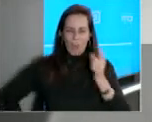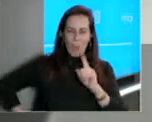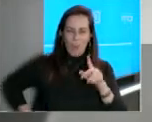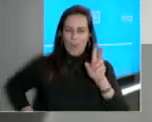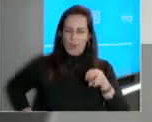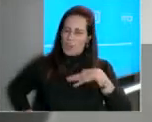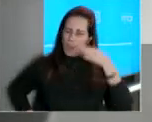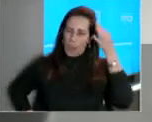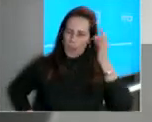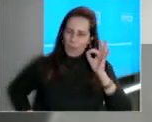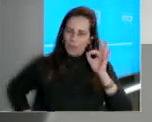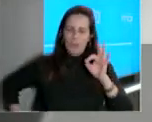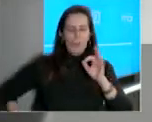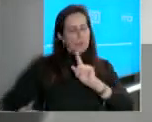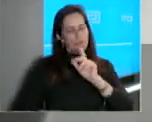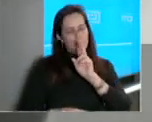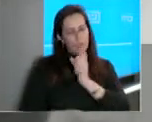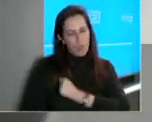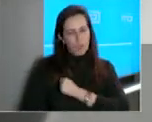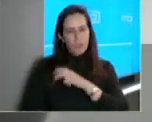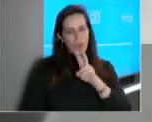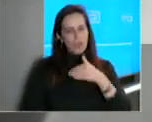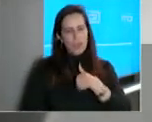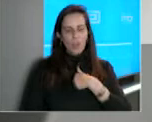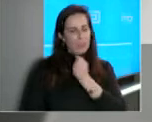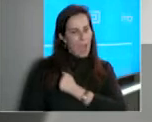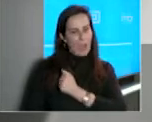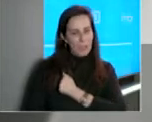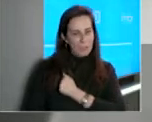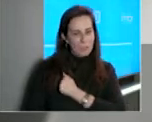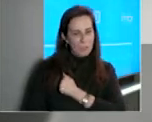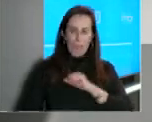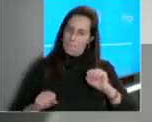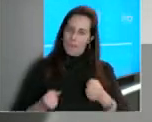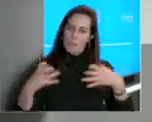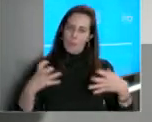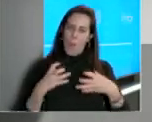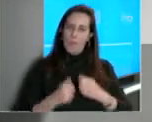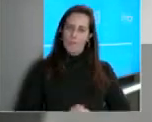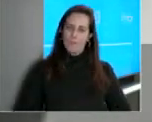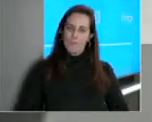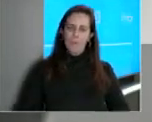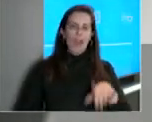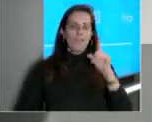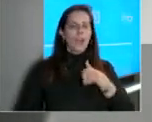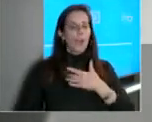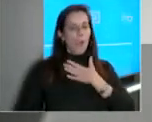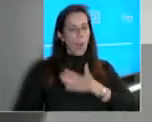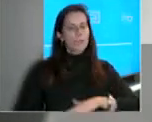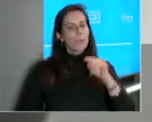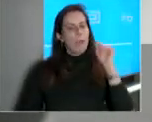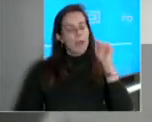יש לנו כבוד לשומרי מצוות, יש אצלנו שומרי מצוות פעילים בתנועה. אולם אנחנו רוצים